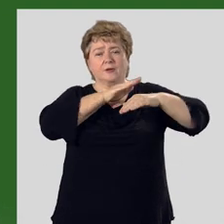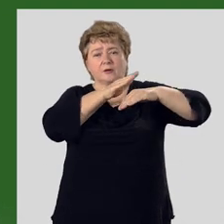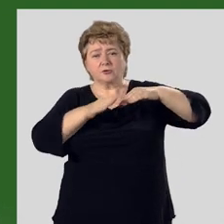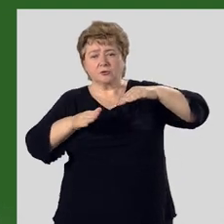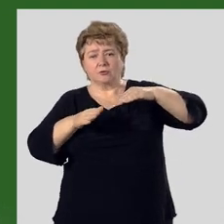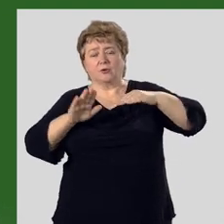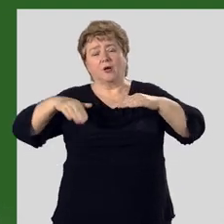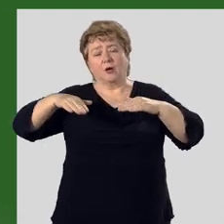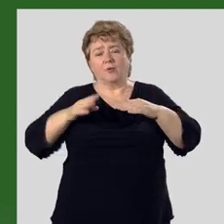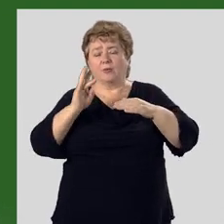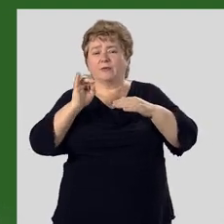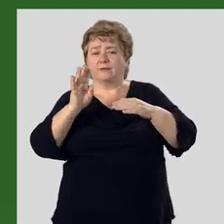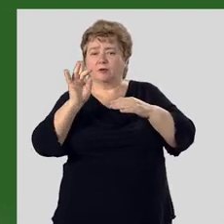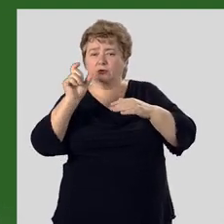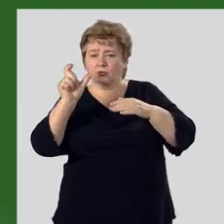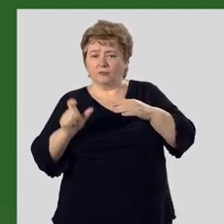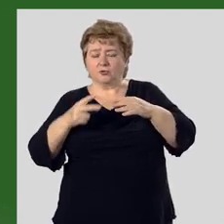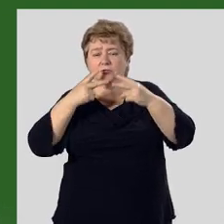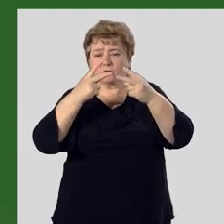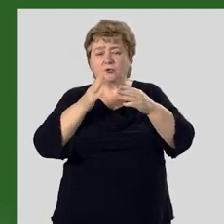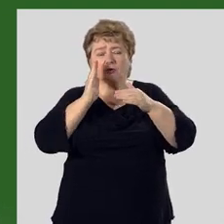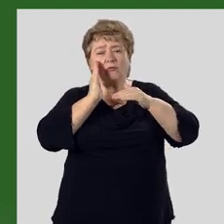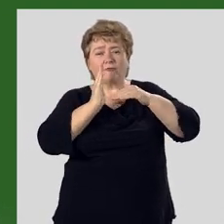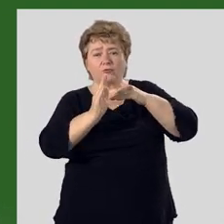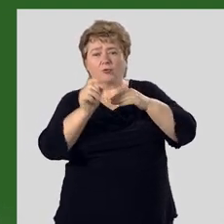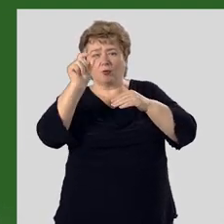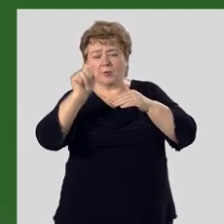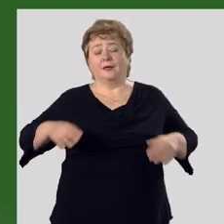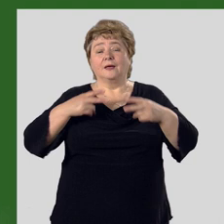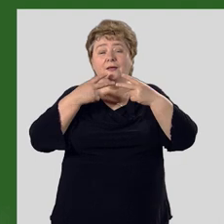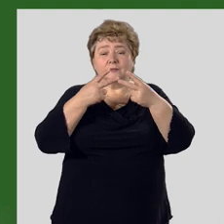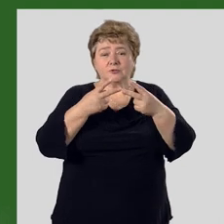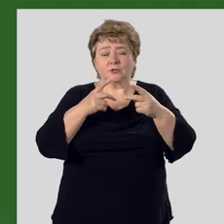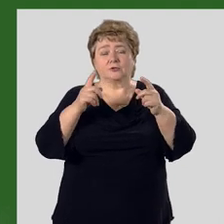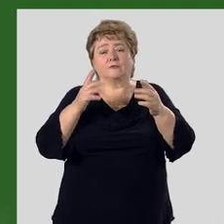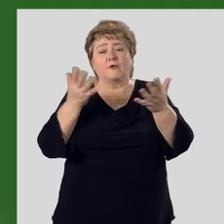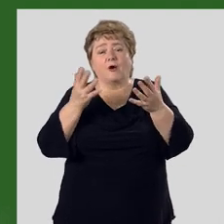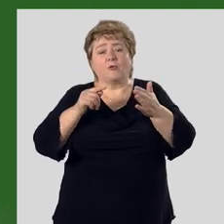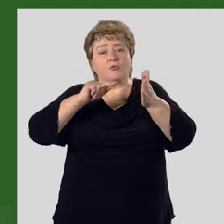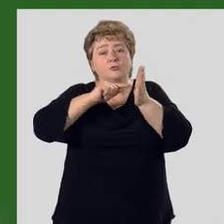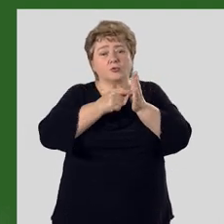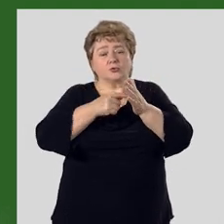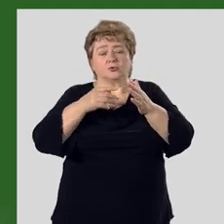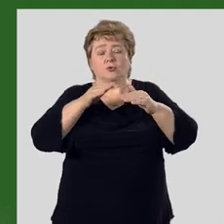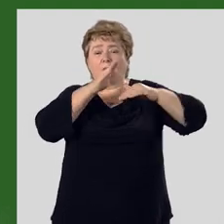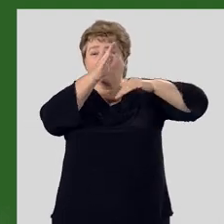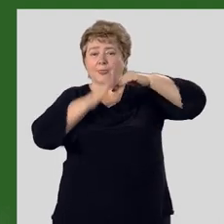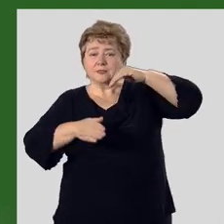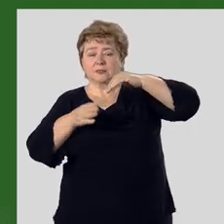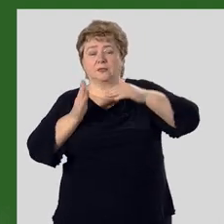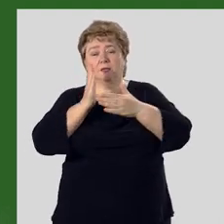склону. Затем нивелировщик смотрит вдоль планки и замечает, в какую точку на скале